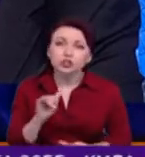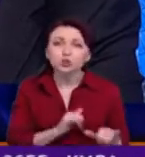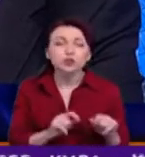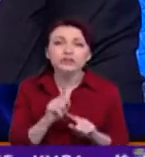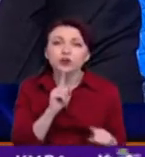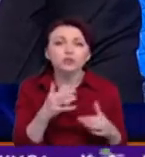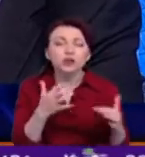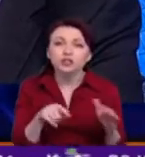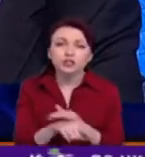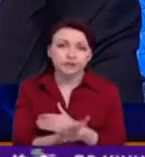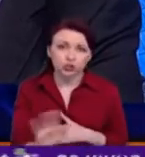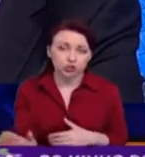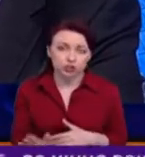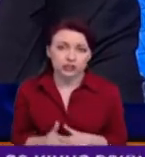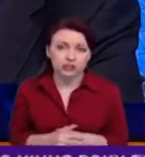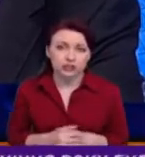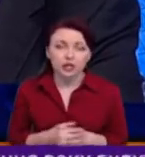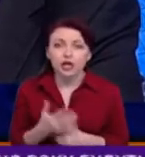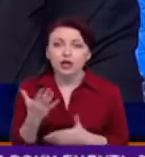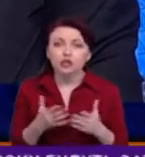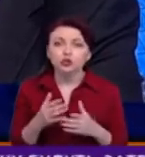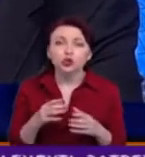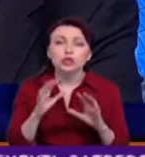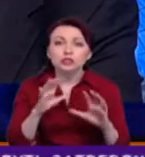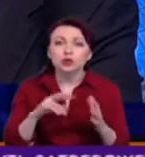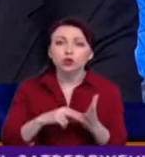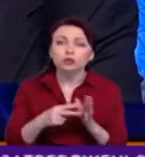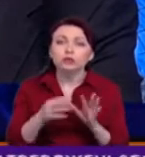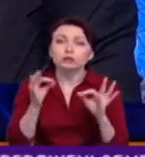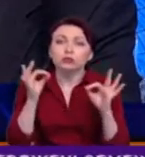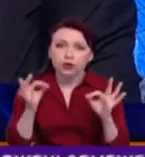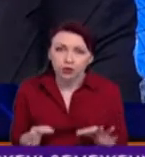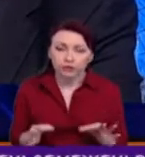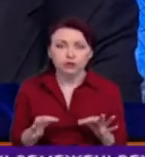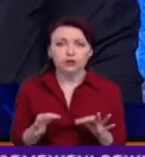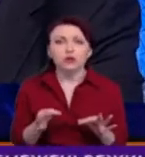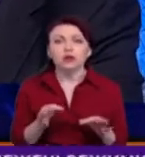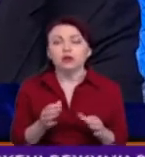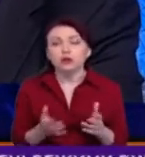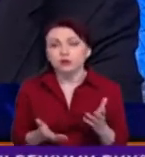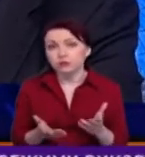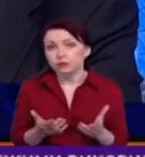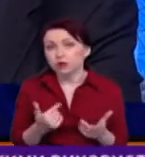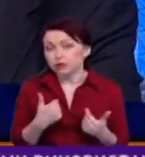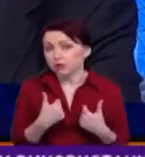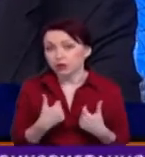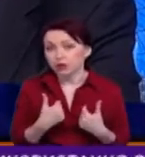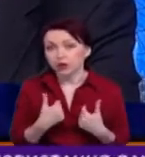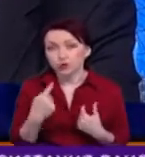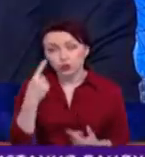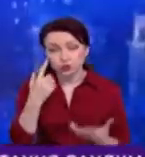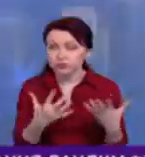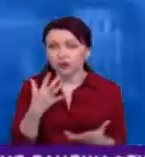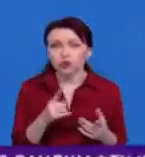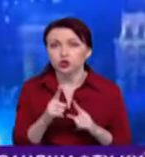дінеться. Якщо законопроекти правильні, якщо законопроекти направлені на ті тези, які ми почули, я сильно сумніваюся, що